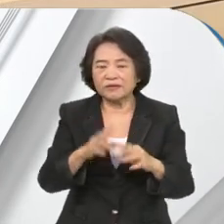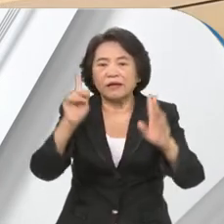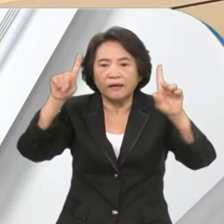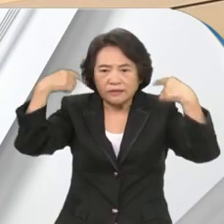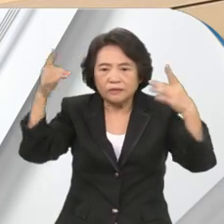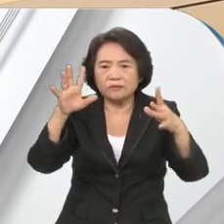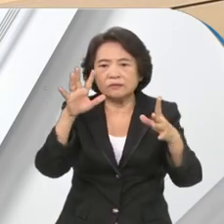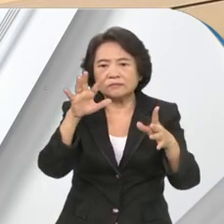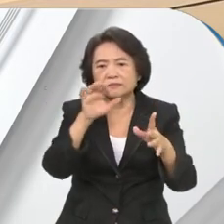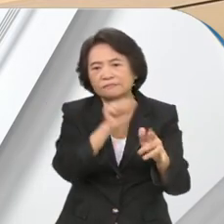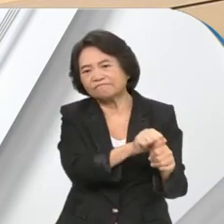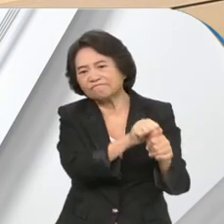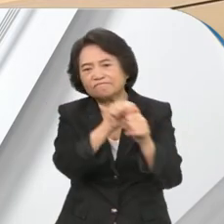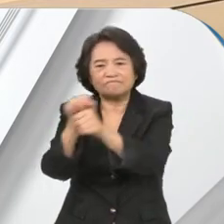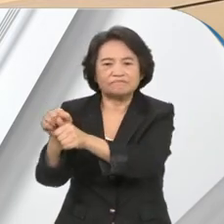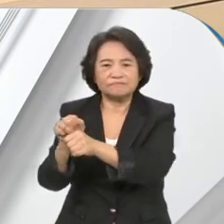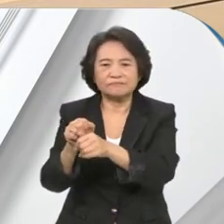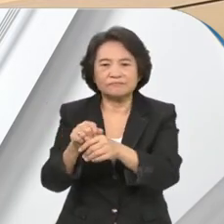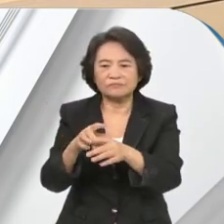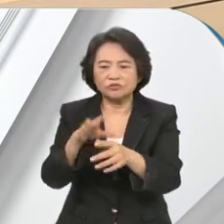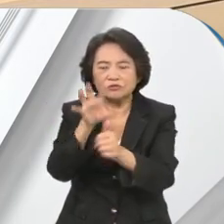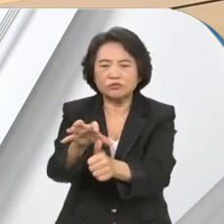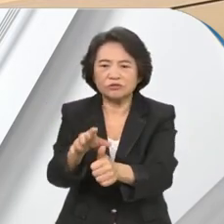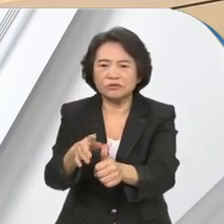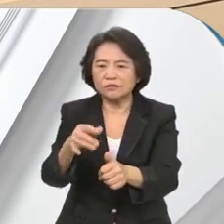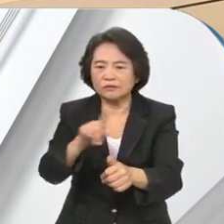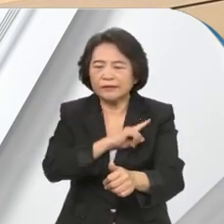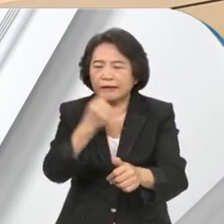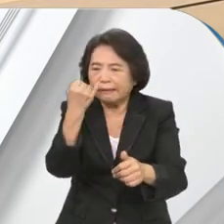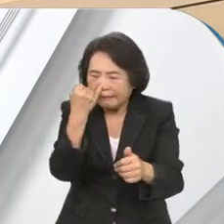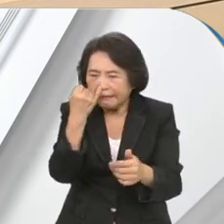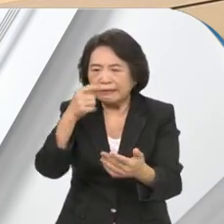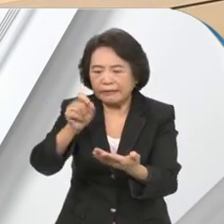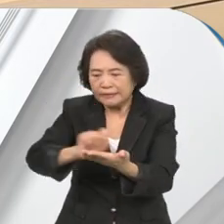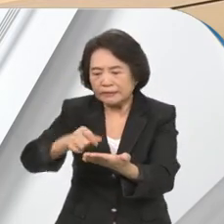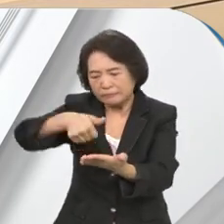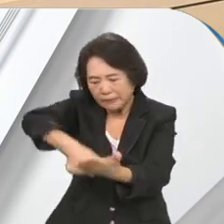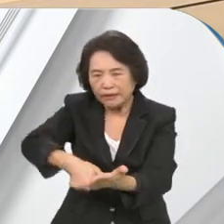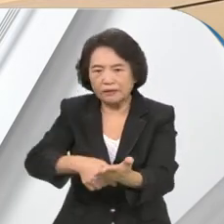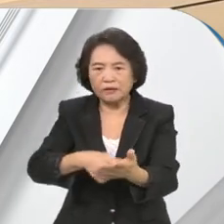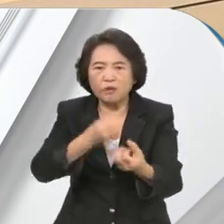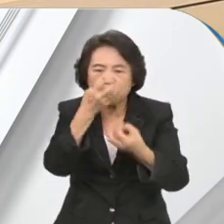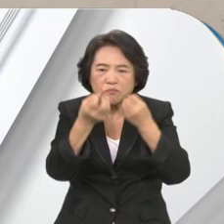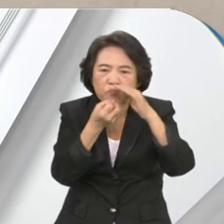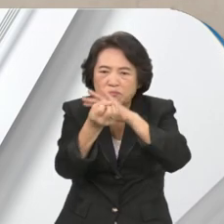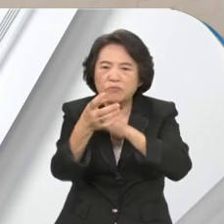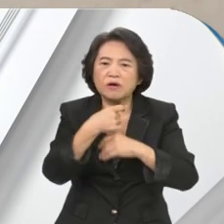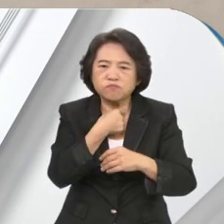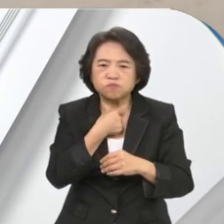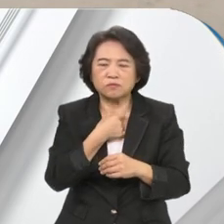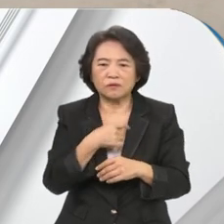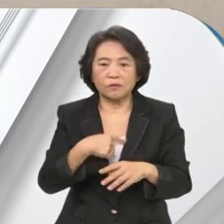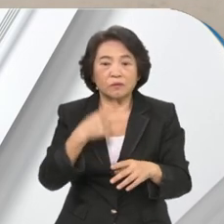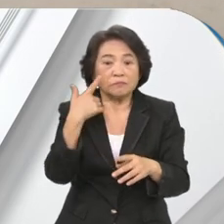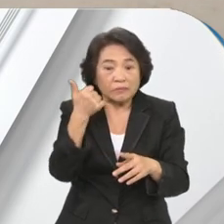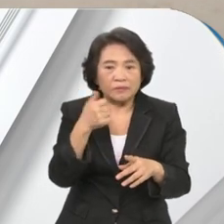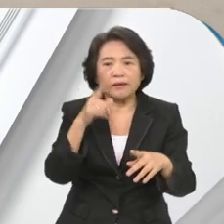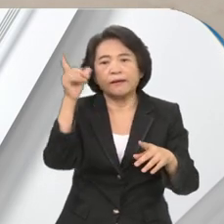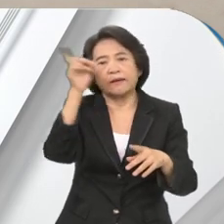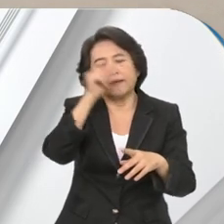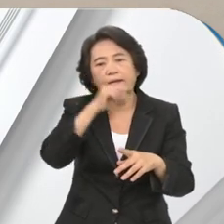常常会被拖去要你写自白书啦，要你抖出一些人来啦。我父亲是最常